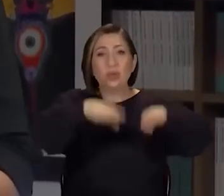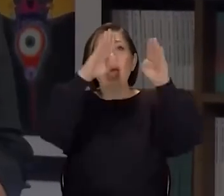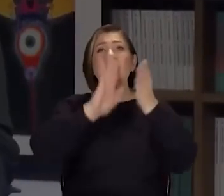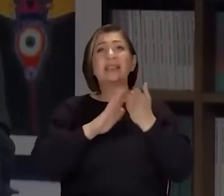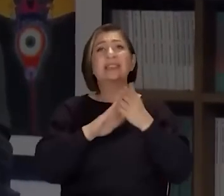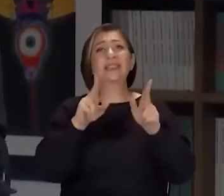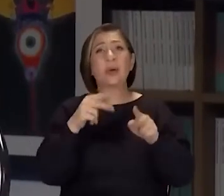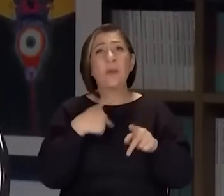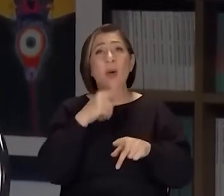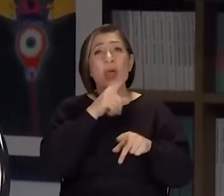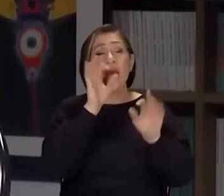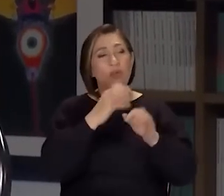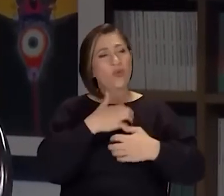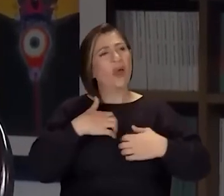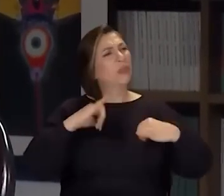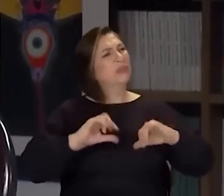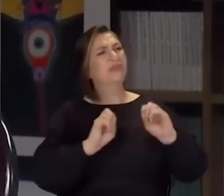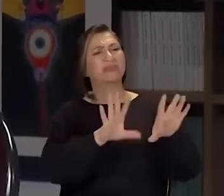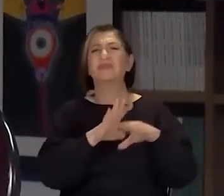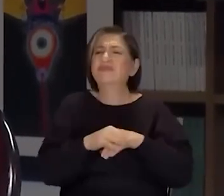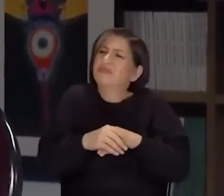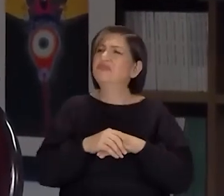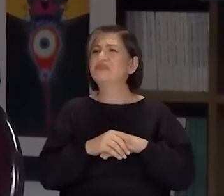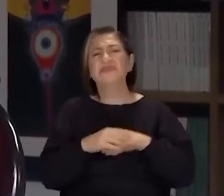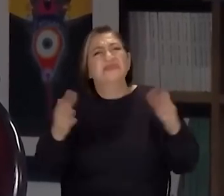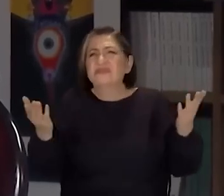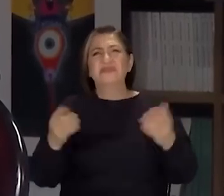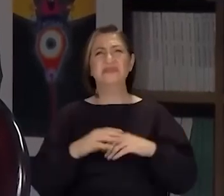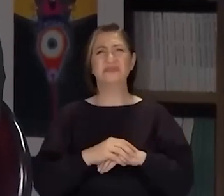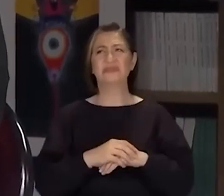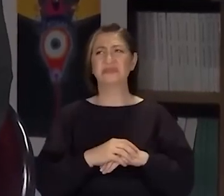arkadaşız. Ben onlara hep o kadar güvendim ki. Çünkü bu hani şey